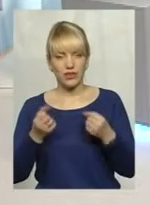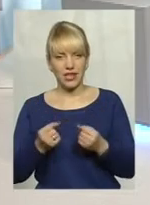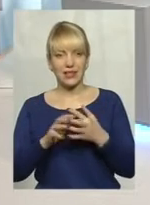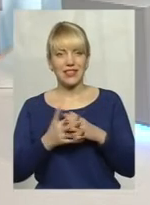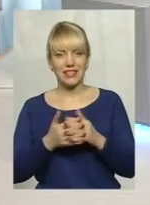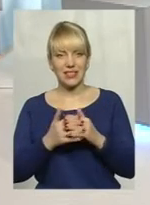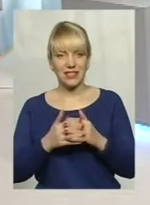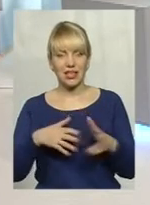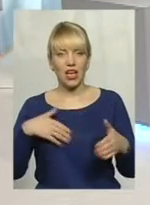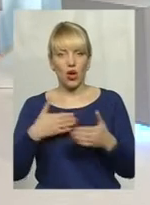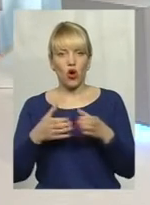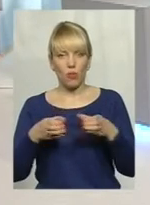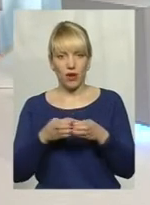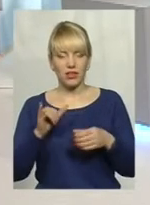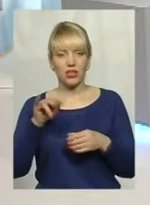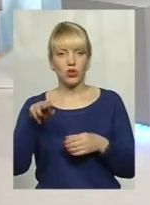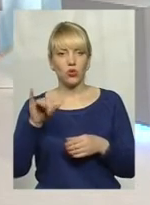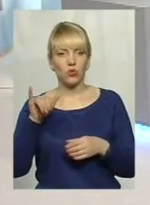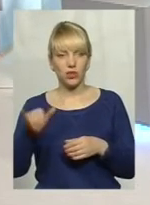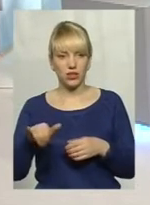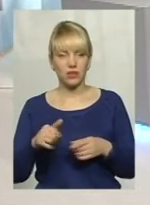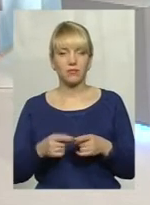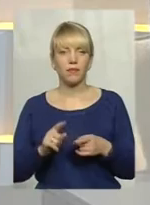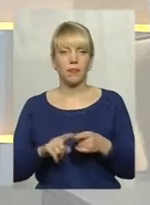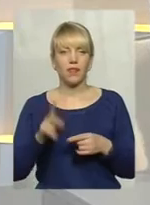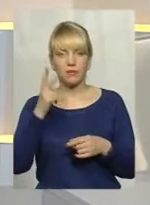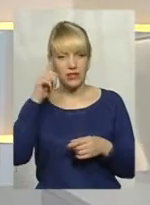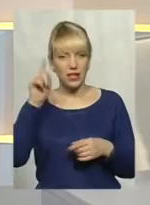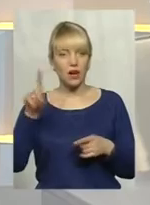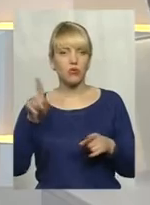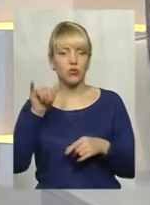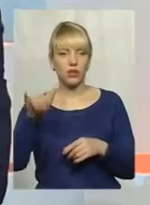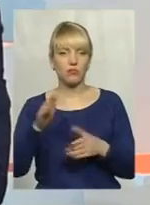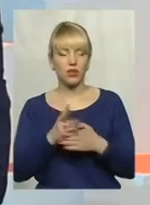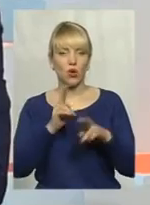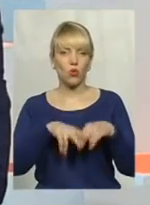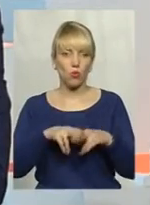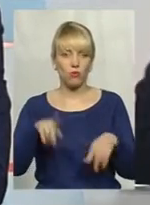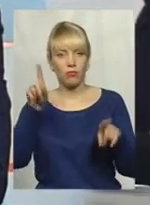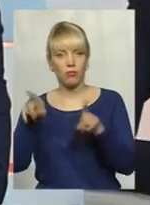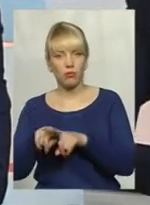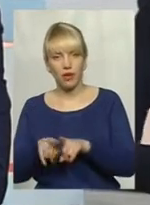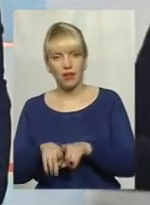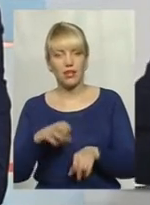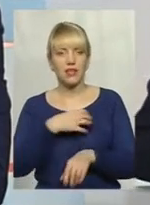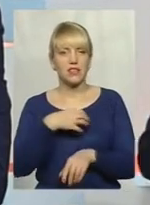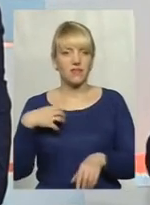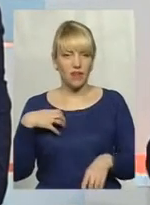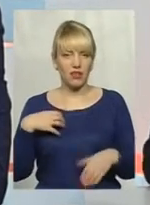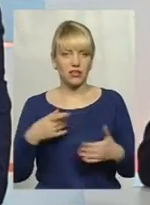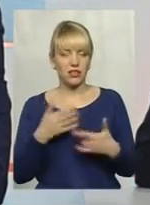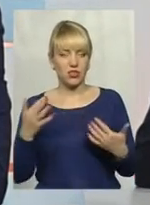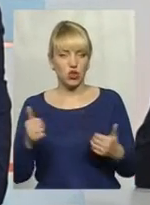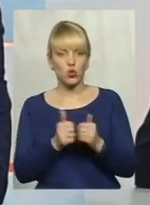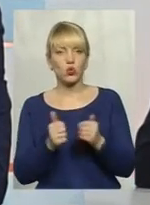сільські громади, то там тим більше, скажімо, депутат, брат, сват, сусід і так далі. Сусід, ну, наскільки